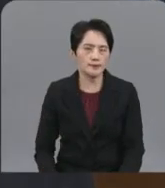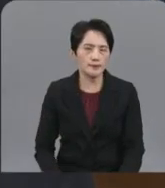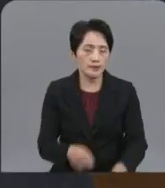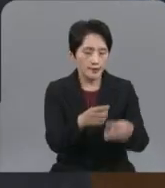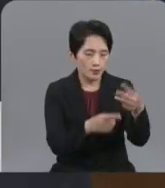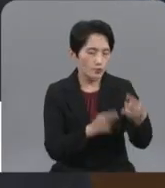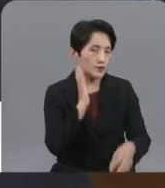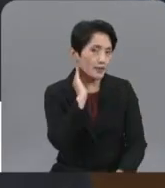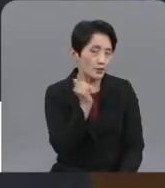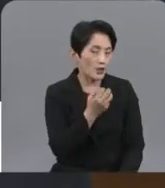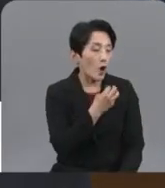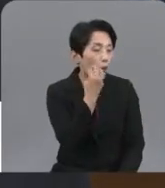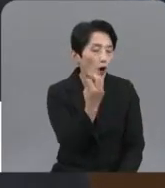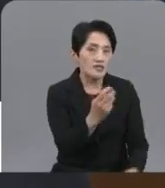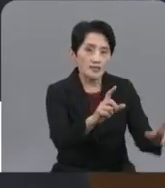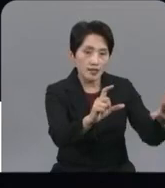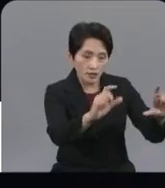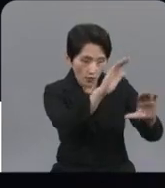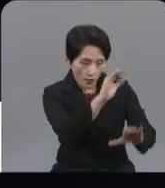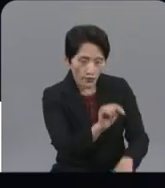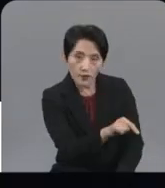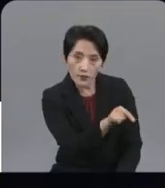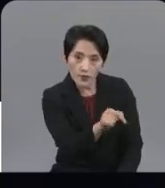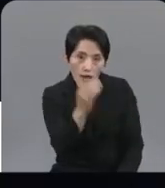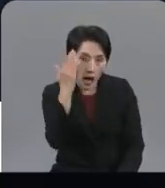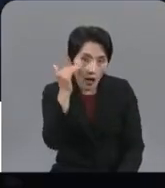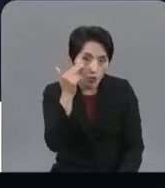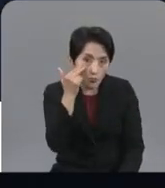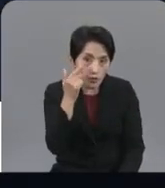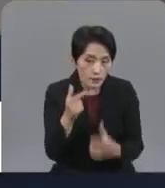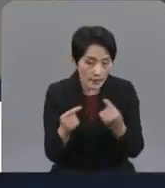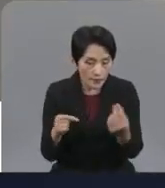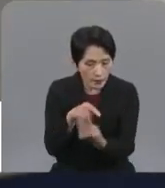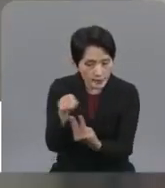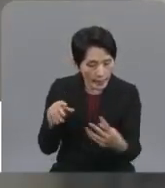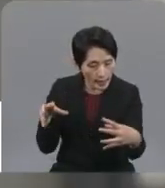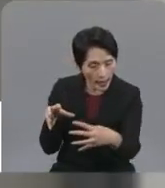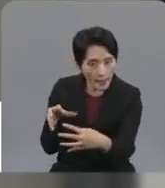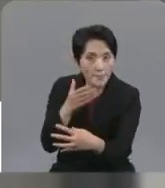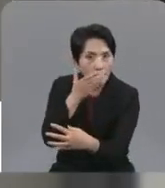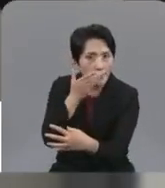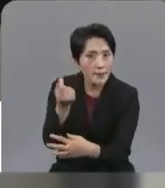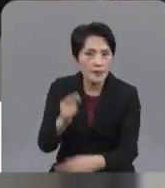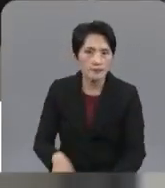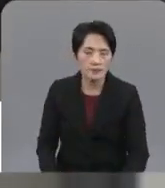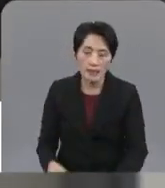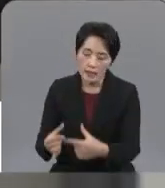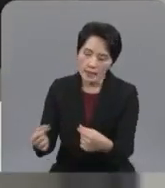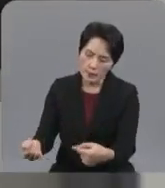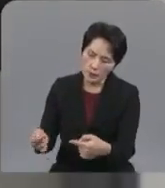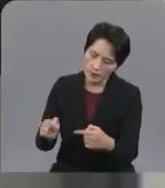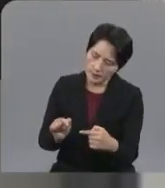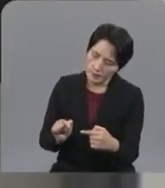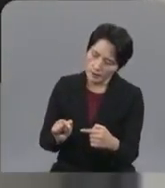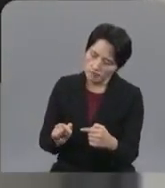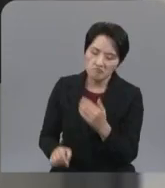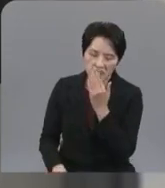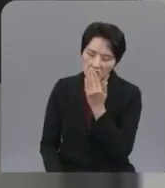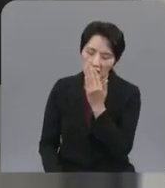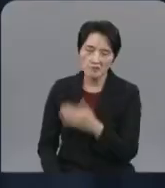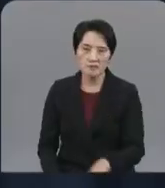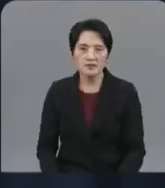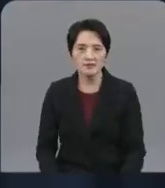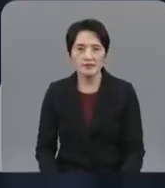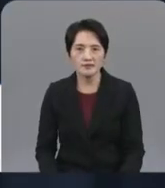các năm 2021 Tokyo thông qua kế hoạch lọc nước thải nhiễm xạ từ nhà máy điện nguyên tử fukushima bằng thiết bị khử đa nguyên tử Loại